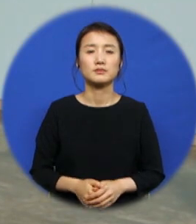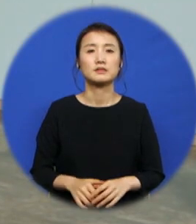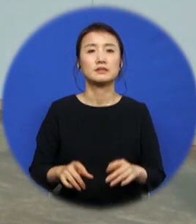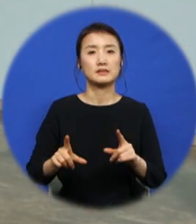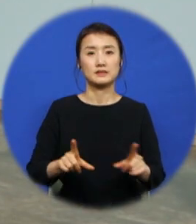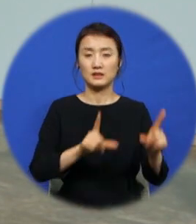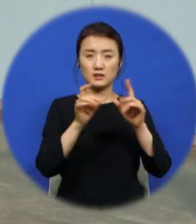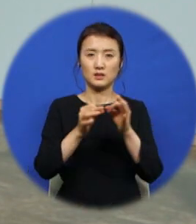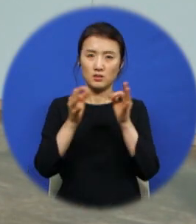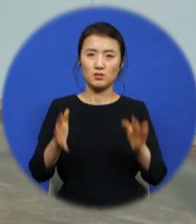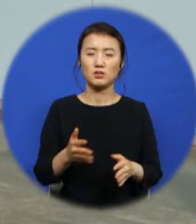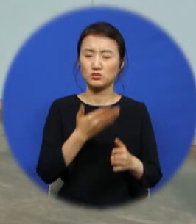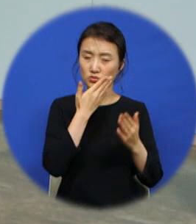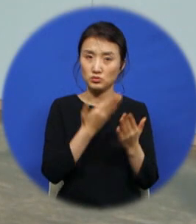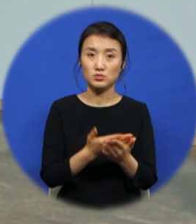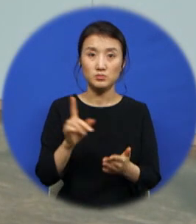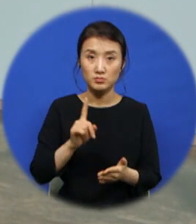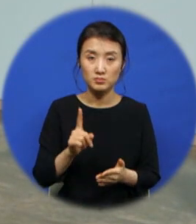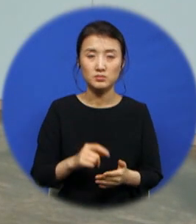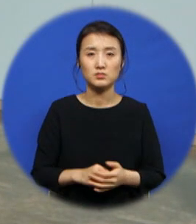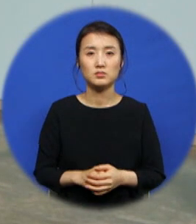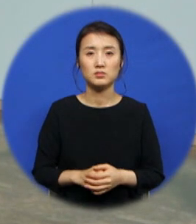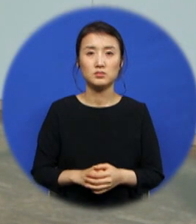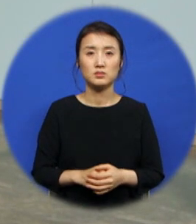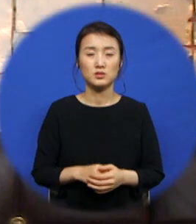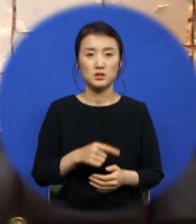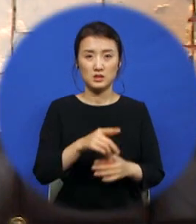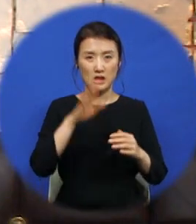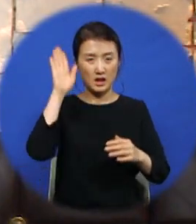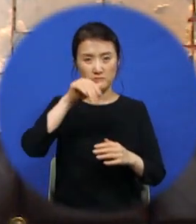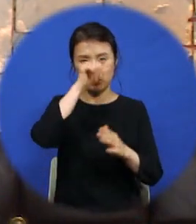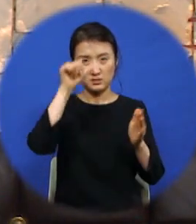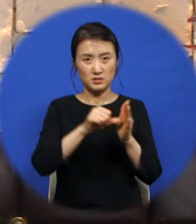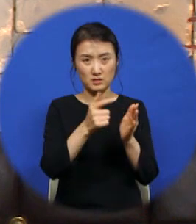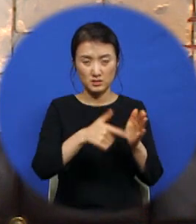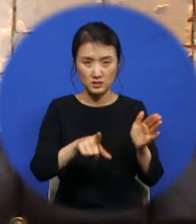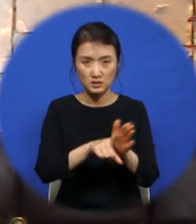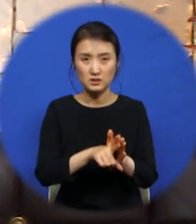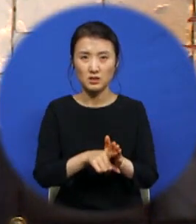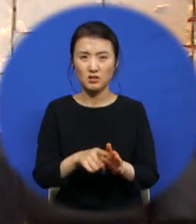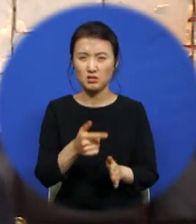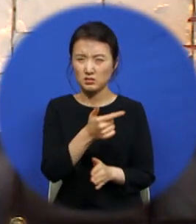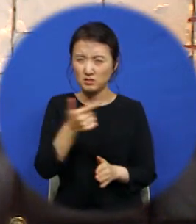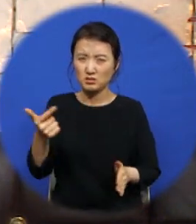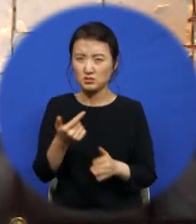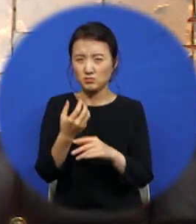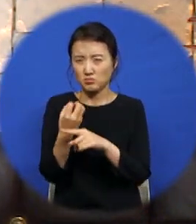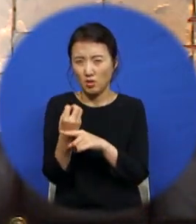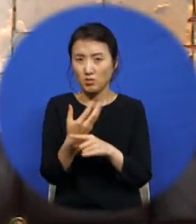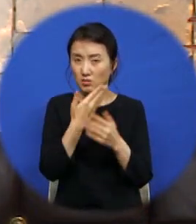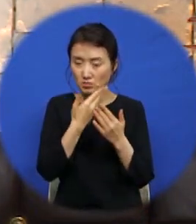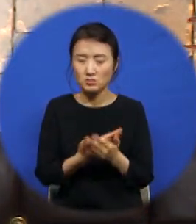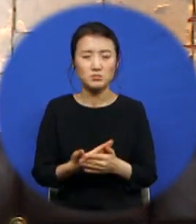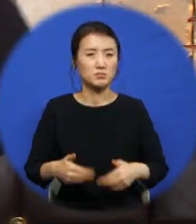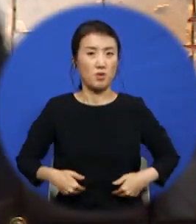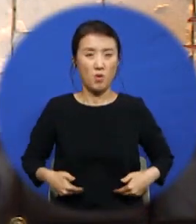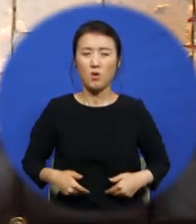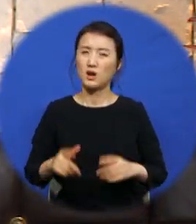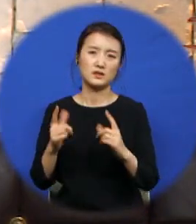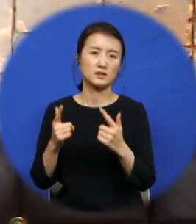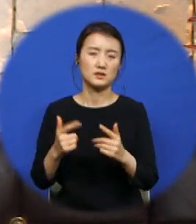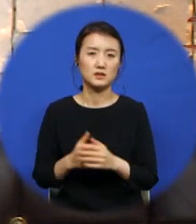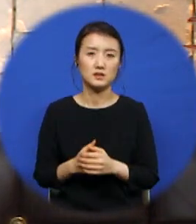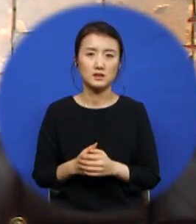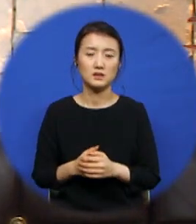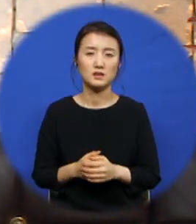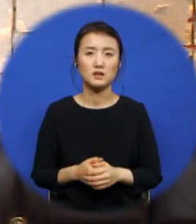아이의 장래를 결정하는 게 아닙니다 아이가 나가면서 예 직장에 나가서 상사 보고 오늘 넥타이